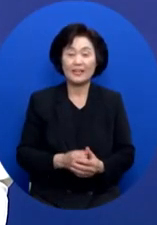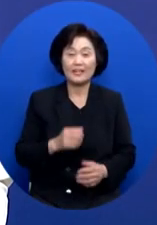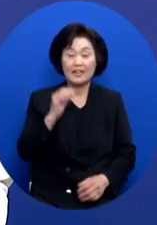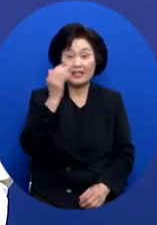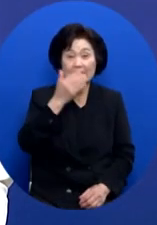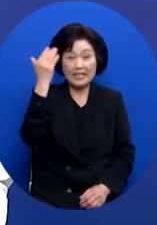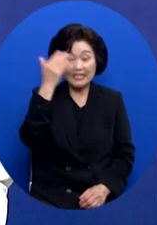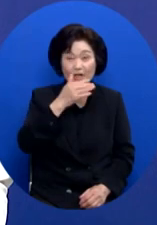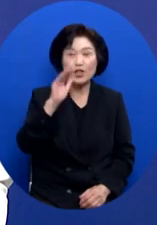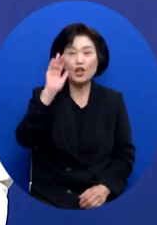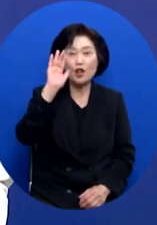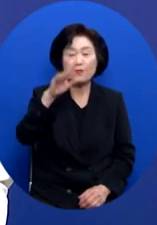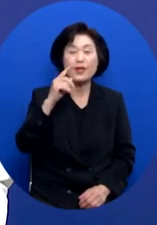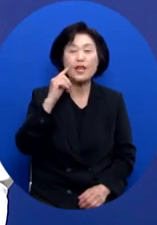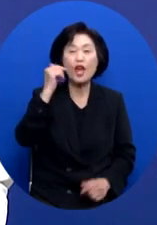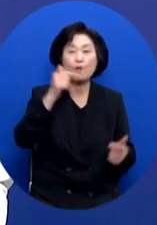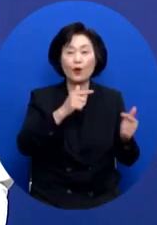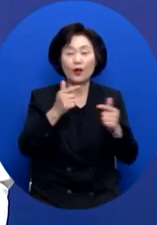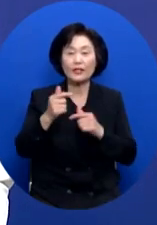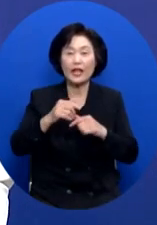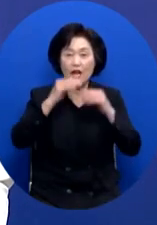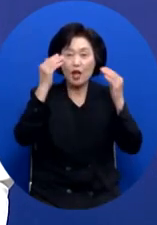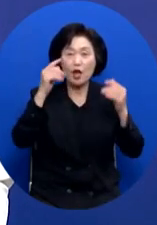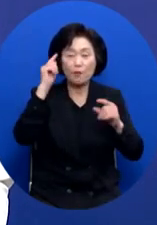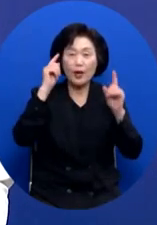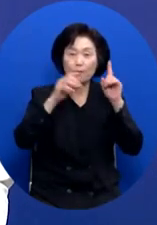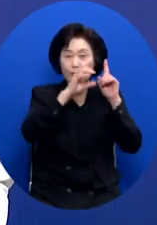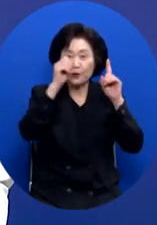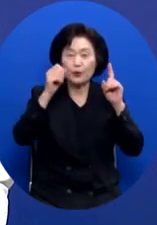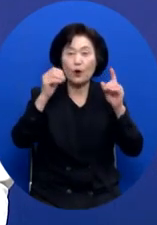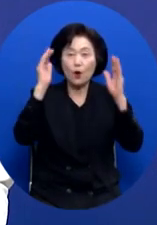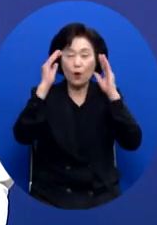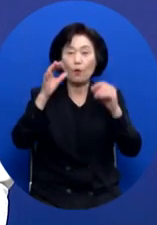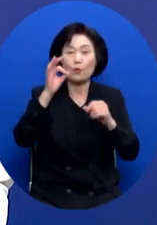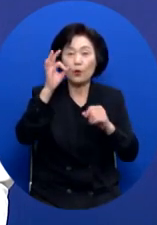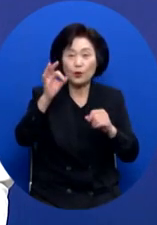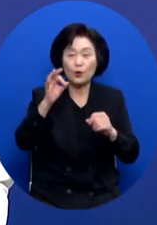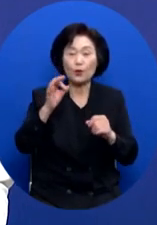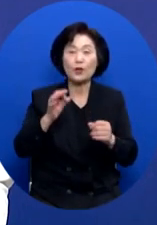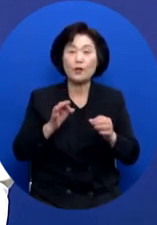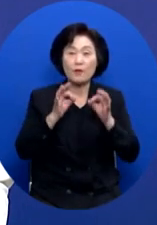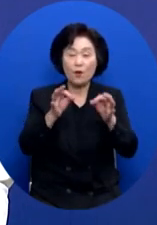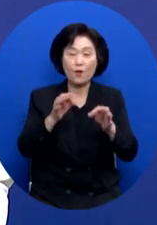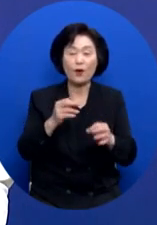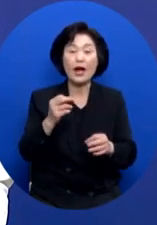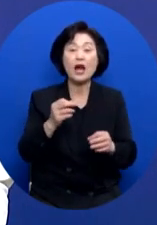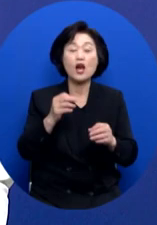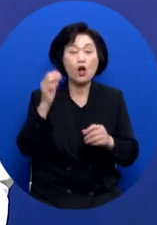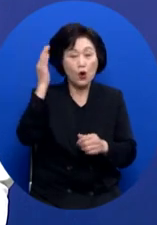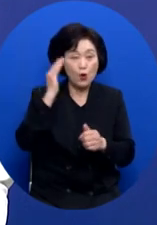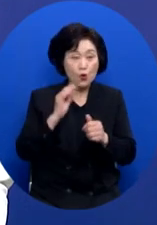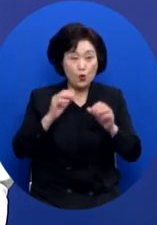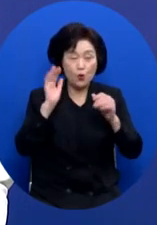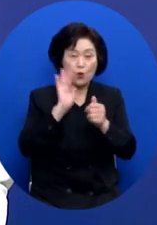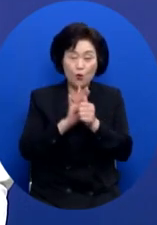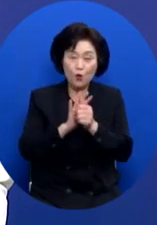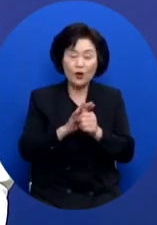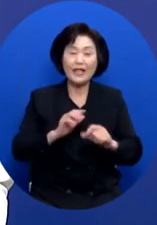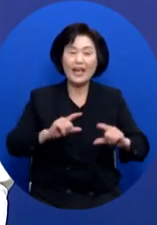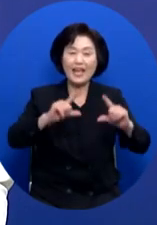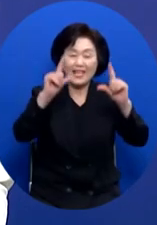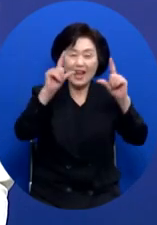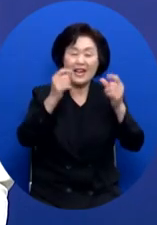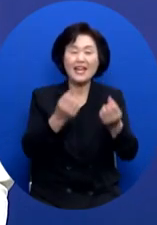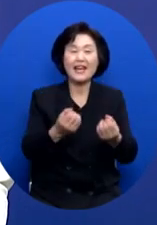성결 미래목회자 전액장학금 운동본부가 2024년 장학생 4기 수여식과 후원의 날 행사를 23일 서울